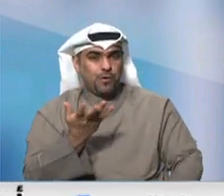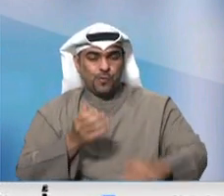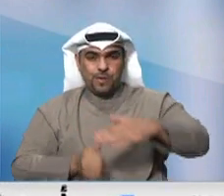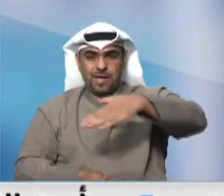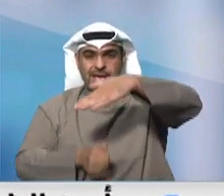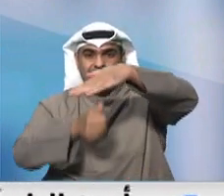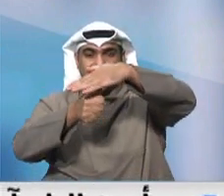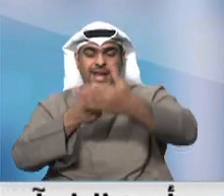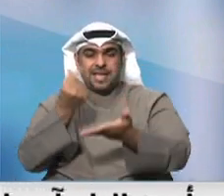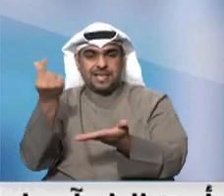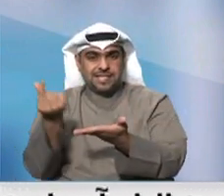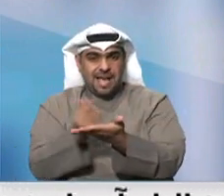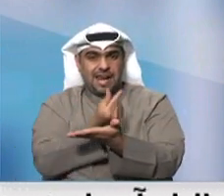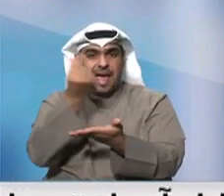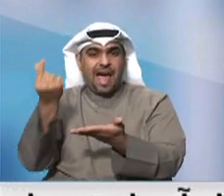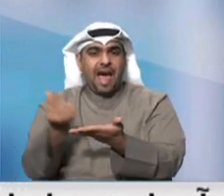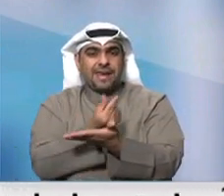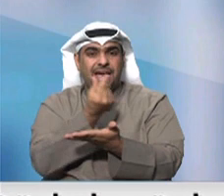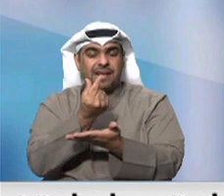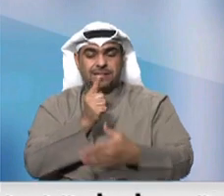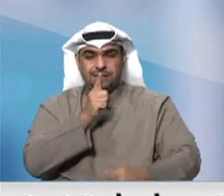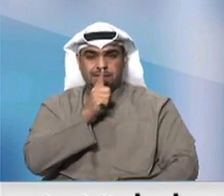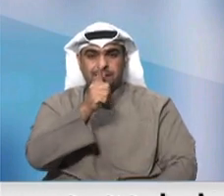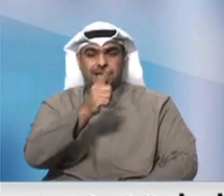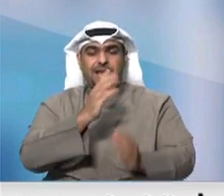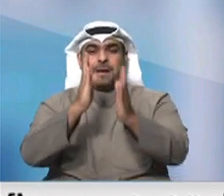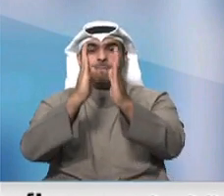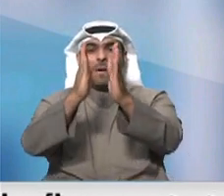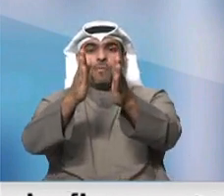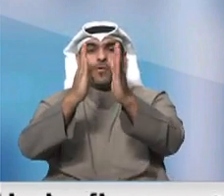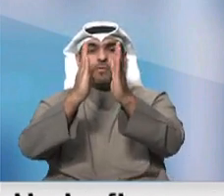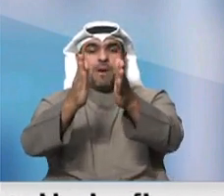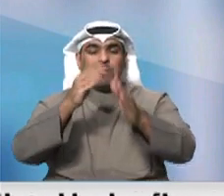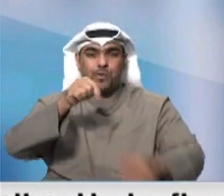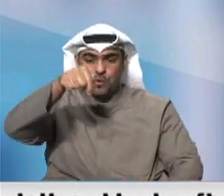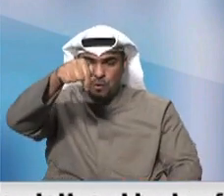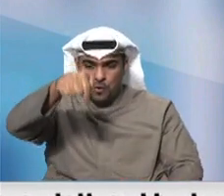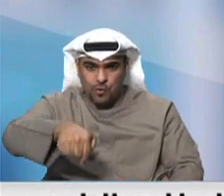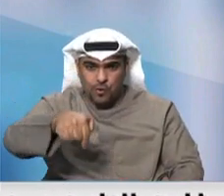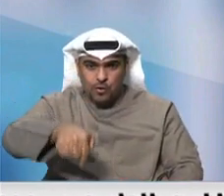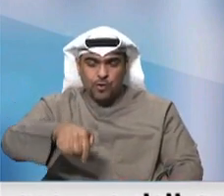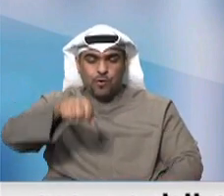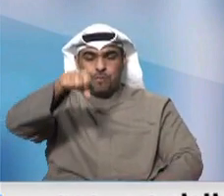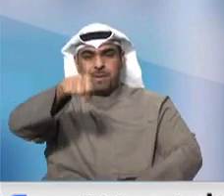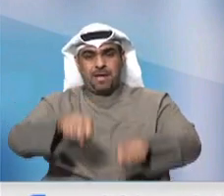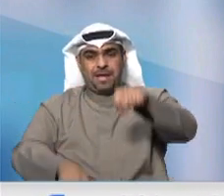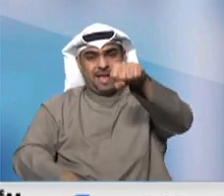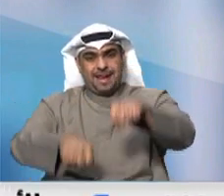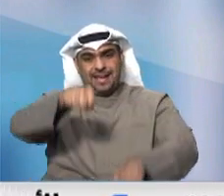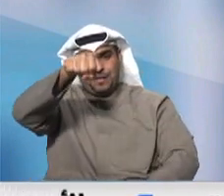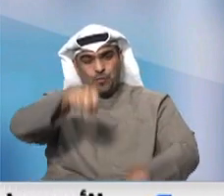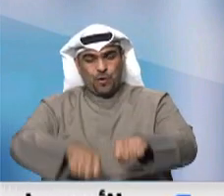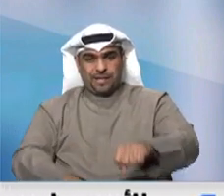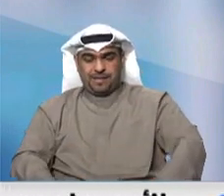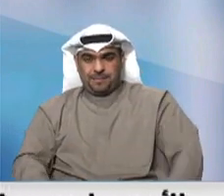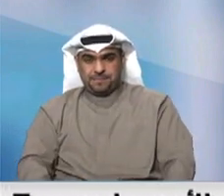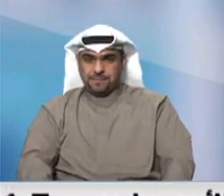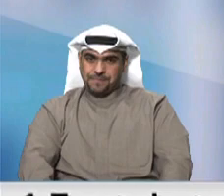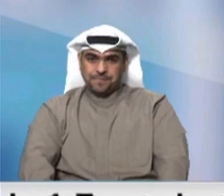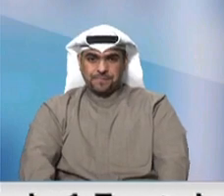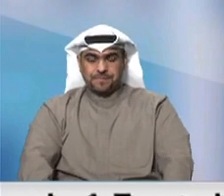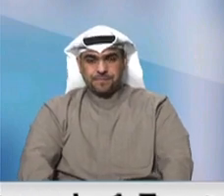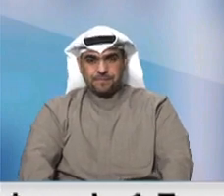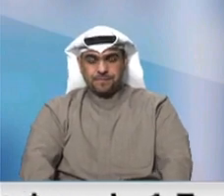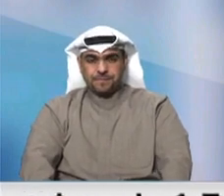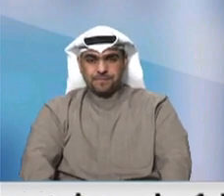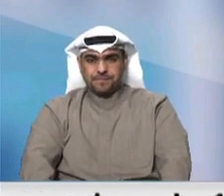فخامه الرئيس نانا ادو دانكو اكوفو ادو رئيس جمهوريه غانيه الصديقه بمناسبه العيد الوطني